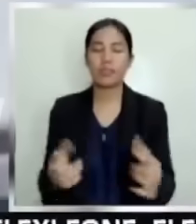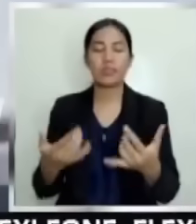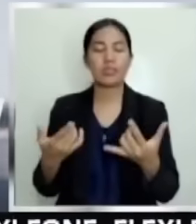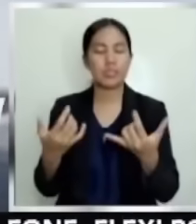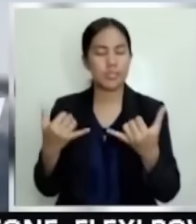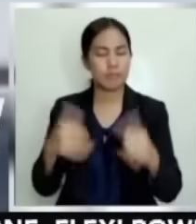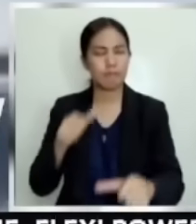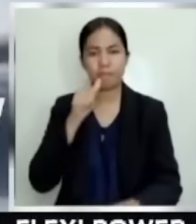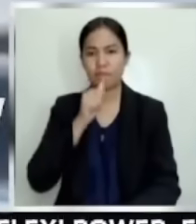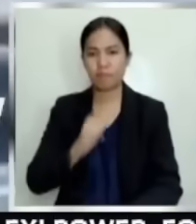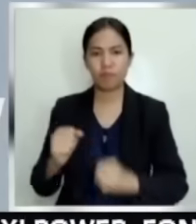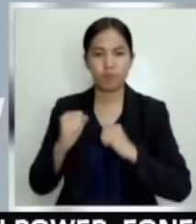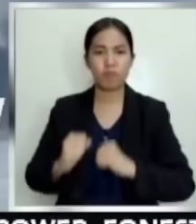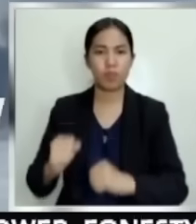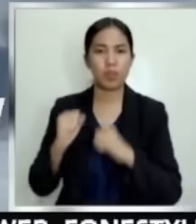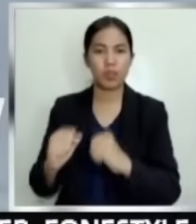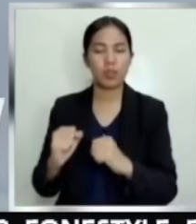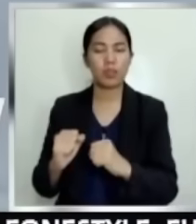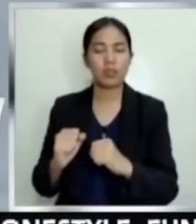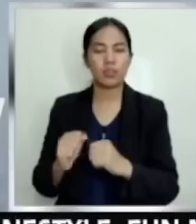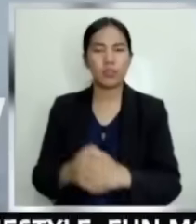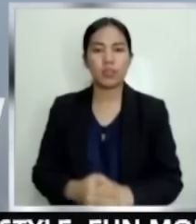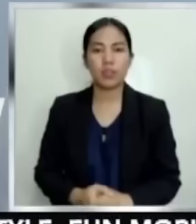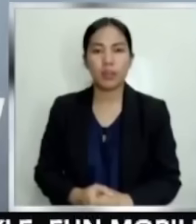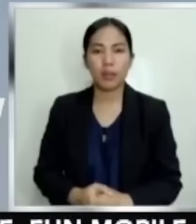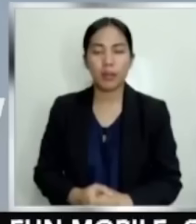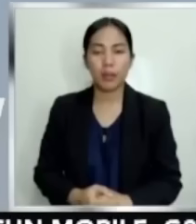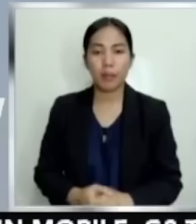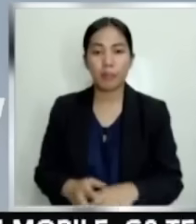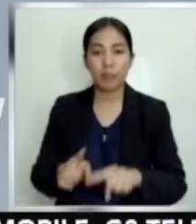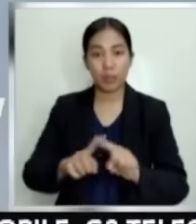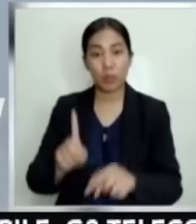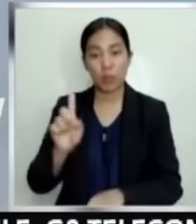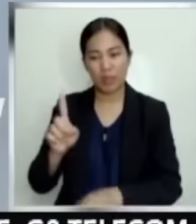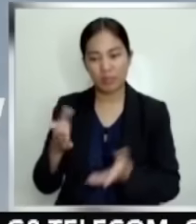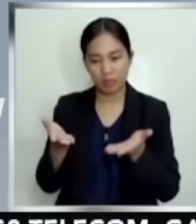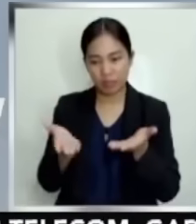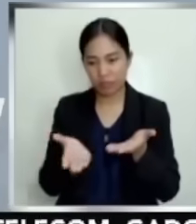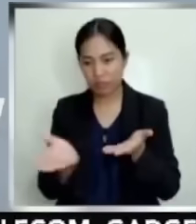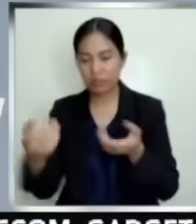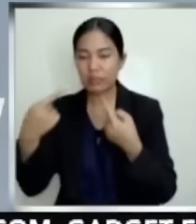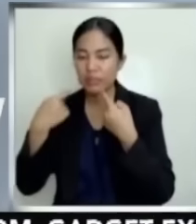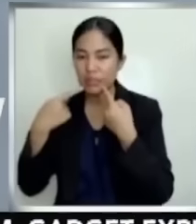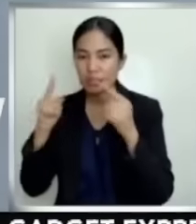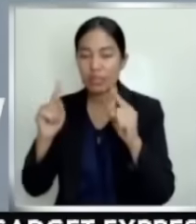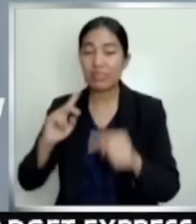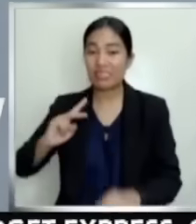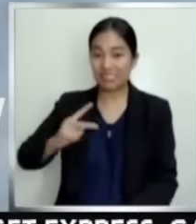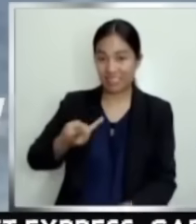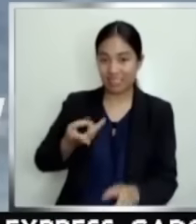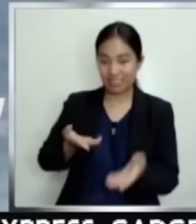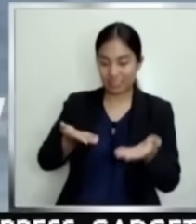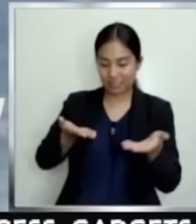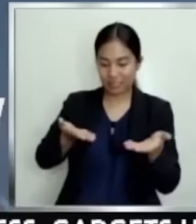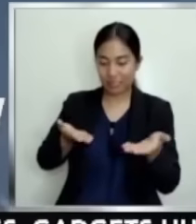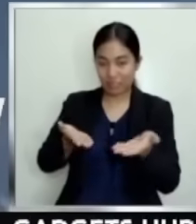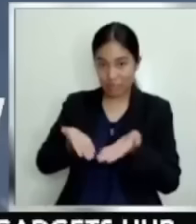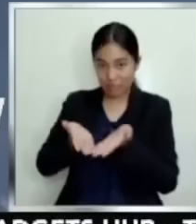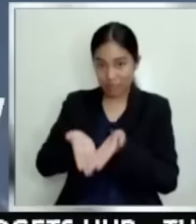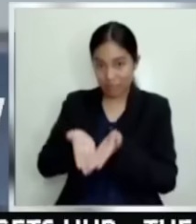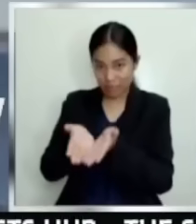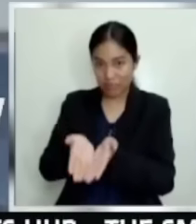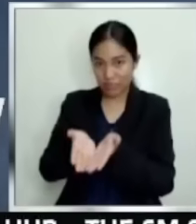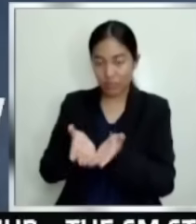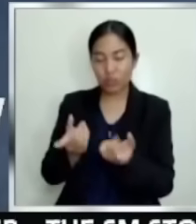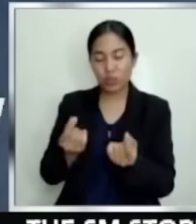lang, ang Unaiza May 1 lang ang nakalusot habang ang pangalawang resupply ship na Unaiza May 2 na pilitang bumalik